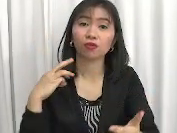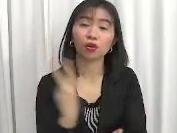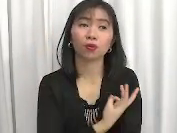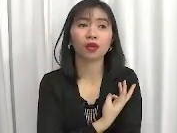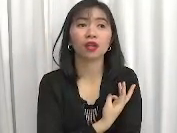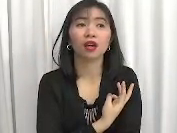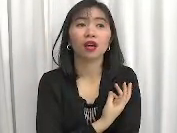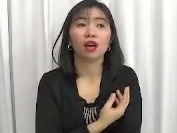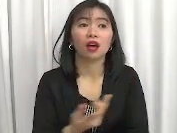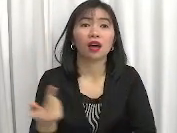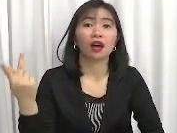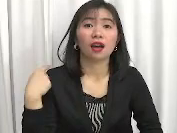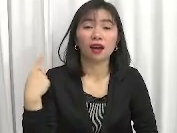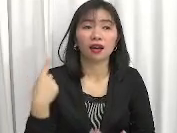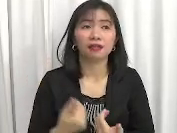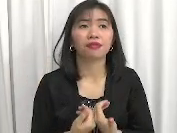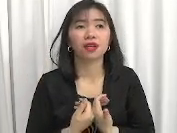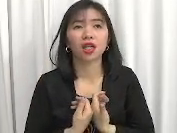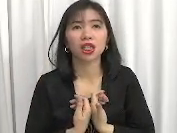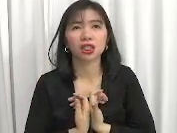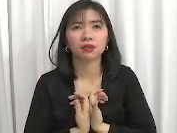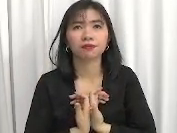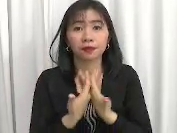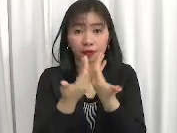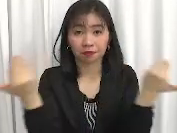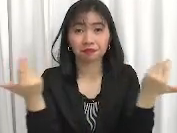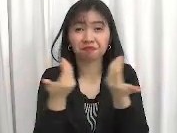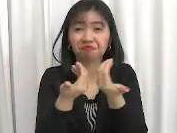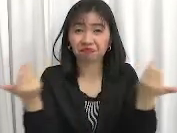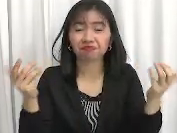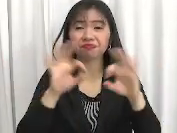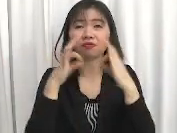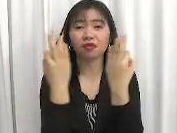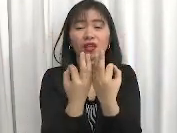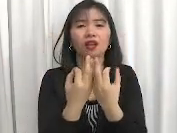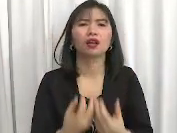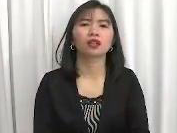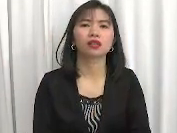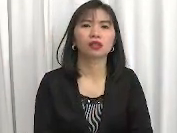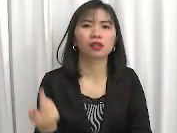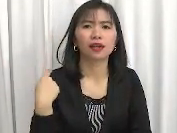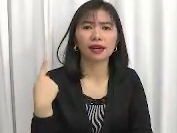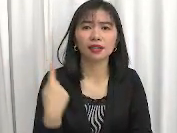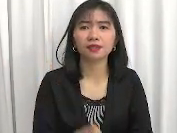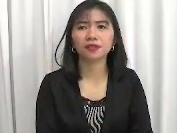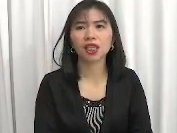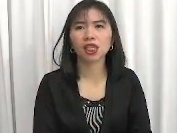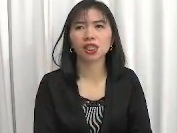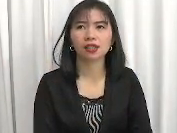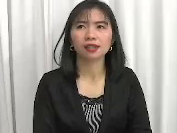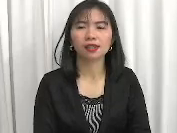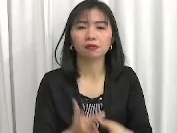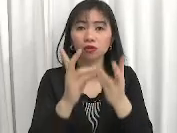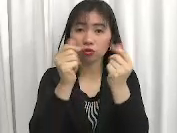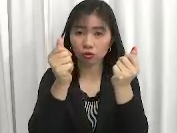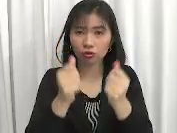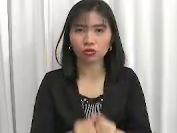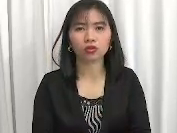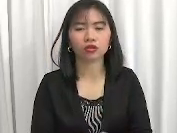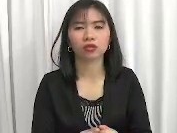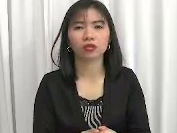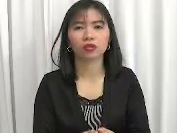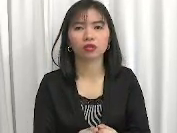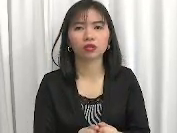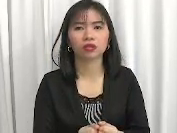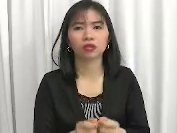sa pagkahati-hati ng ating pamilya, naririyan na yung programa solusyon? Ng church. Andiyan na yung solusyon. Kaya